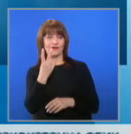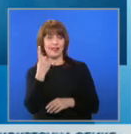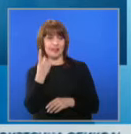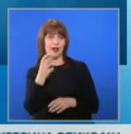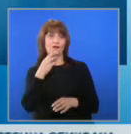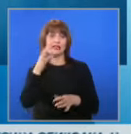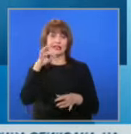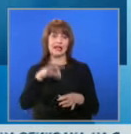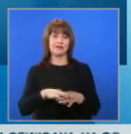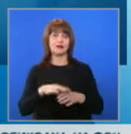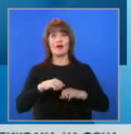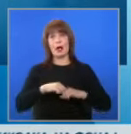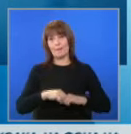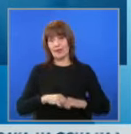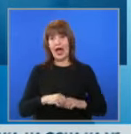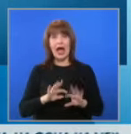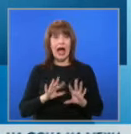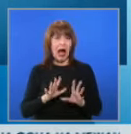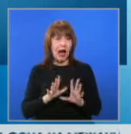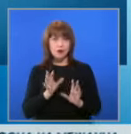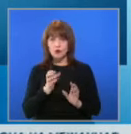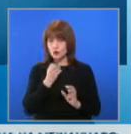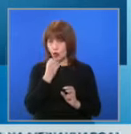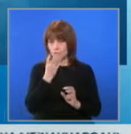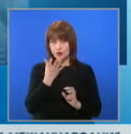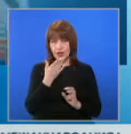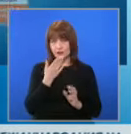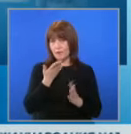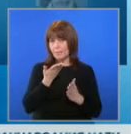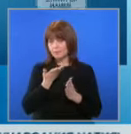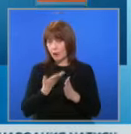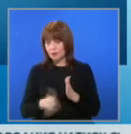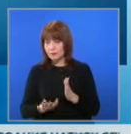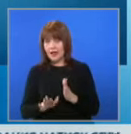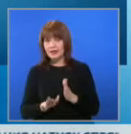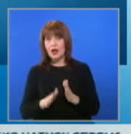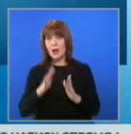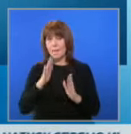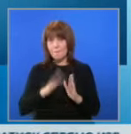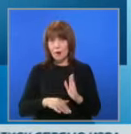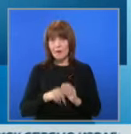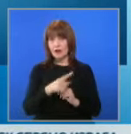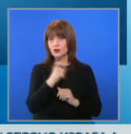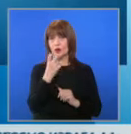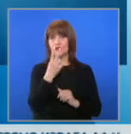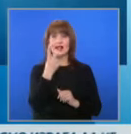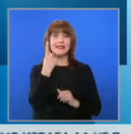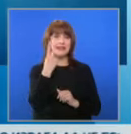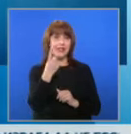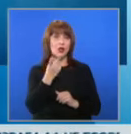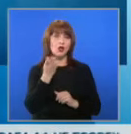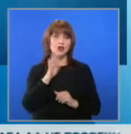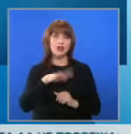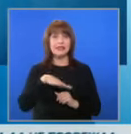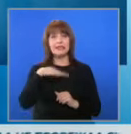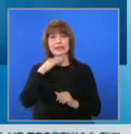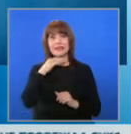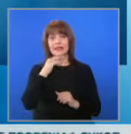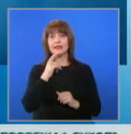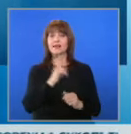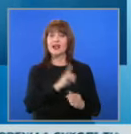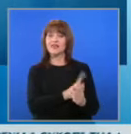гласуван на този кабинет. А ако случайно има паднал кворум и по-малко от 121 гласа, ще стигнат, за да бъде